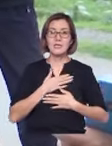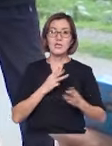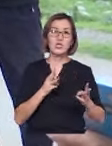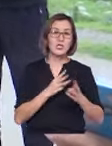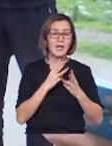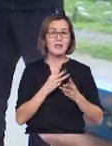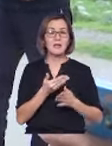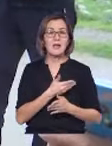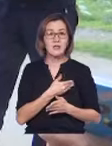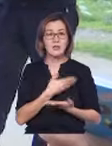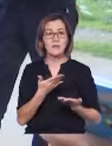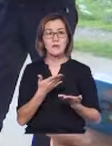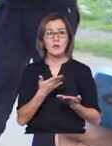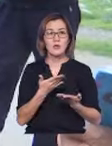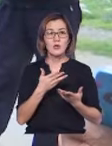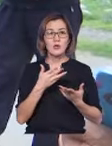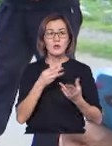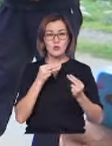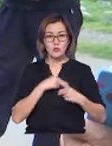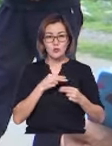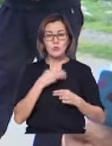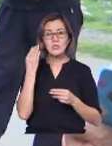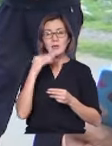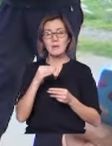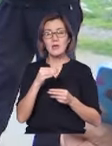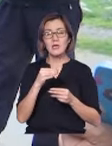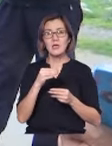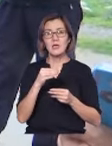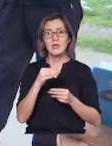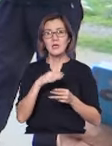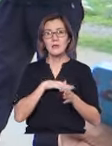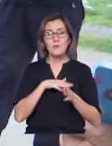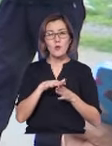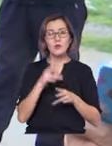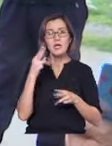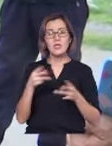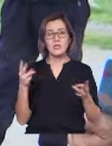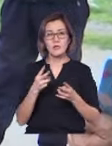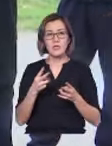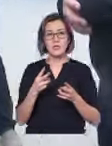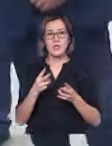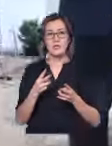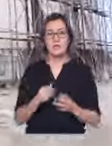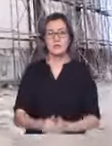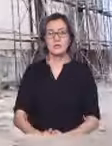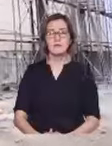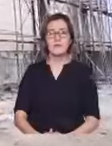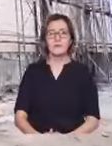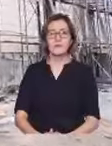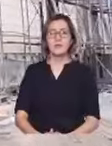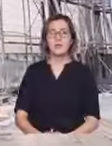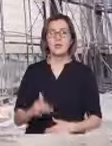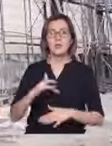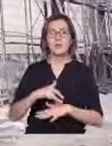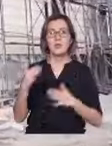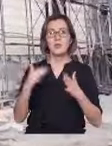қана осы жұмыс сапасымен нормально аяқталса болды. Мына сіздердің келгендеріңізге мыңда бір рахмет. Нарынқолда зәулім